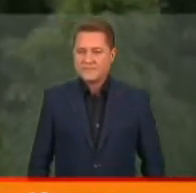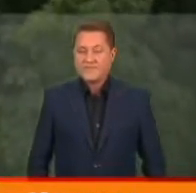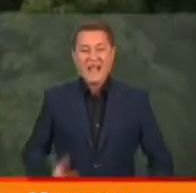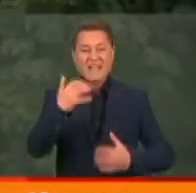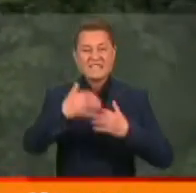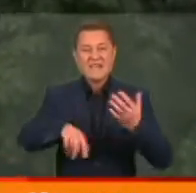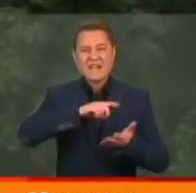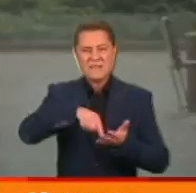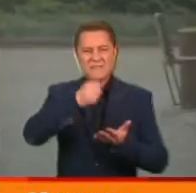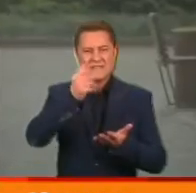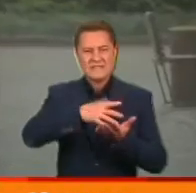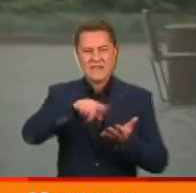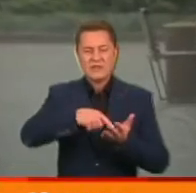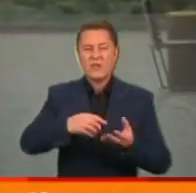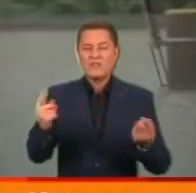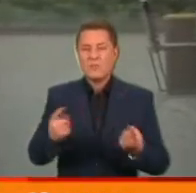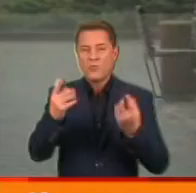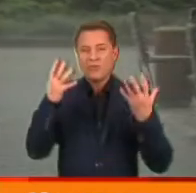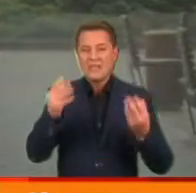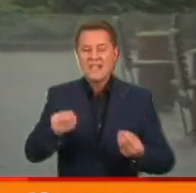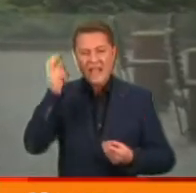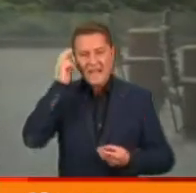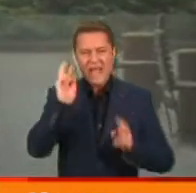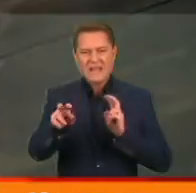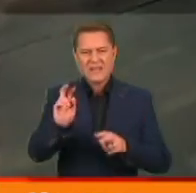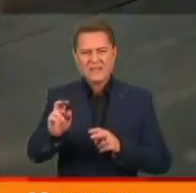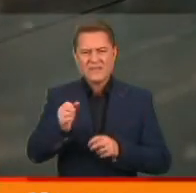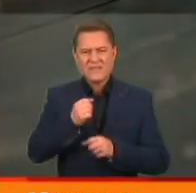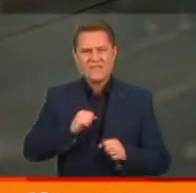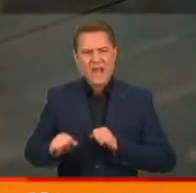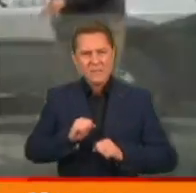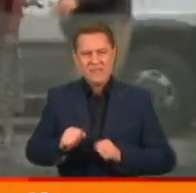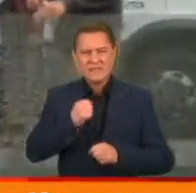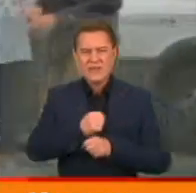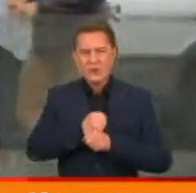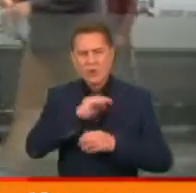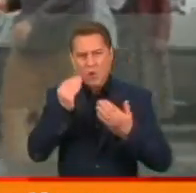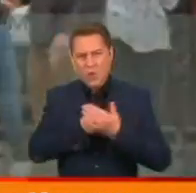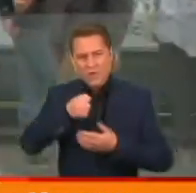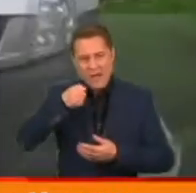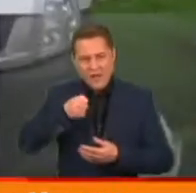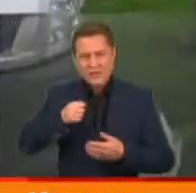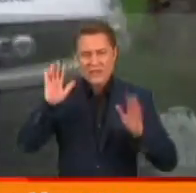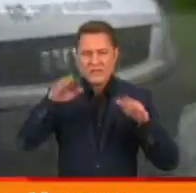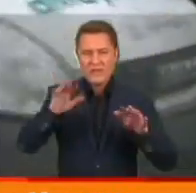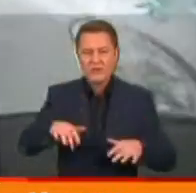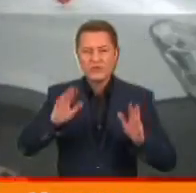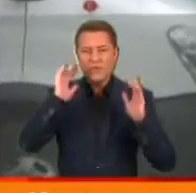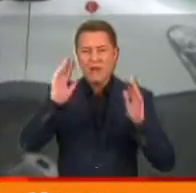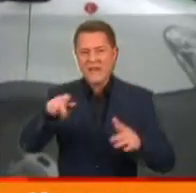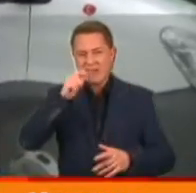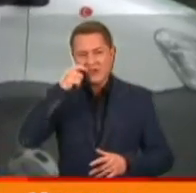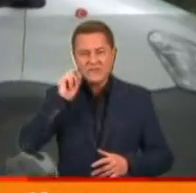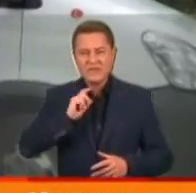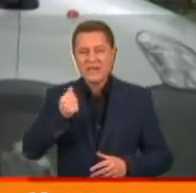Серед місця столиці – будній день. Кияни квапляться на роботу, навчання, ховаються від дощу. У парку Шевченка кілька